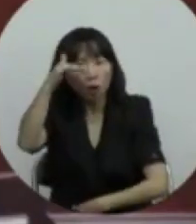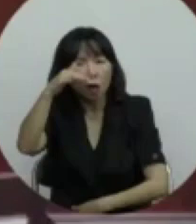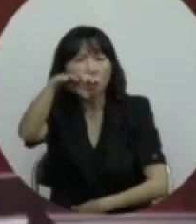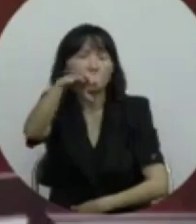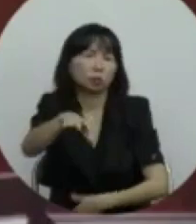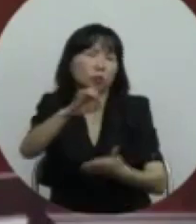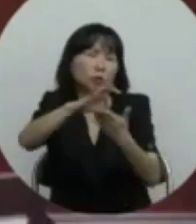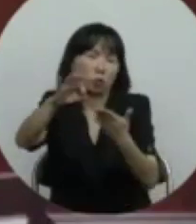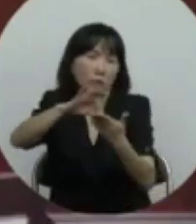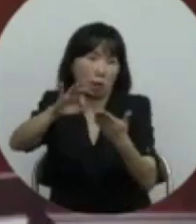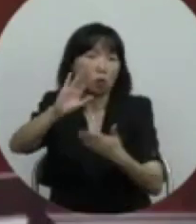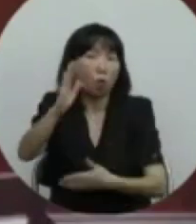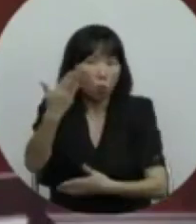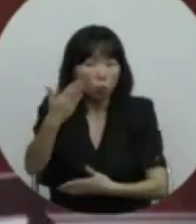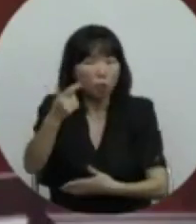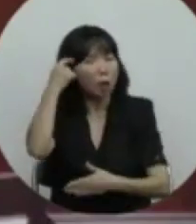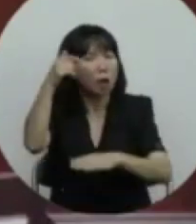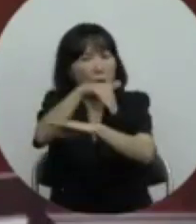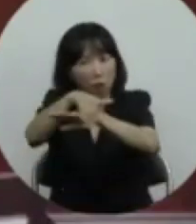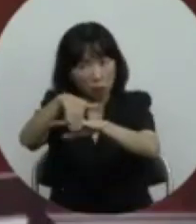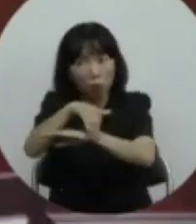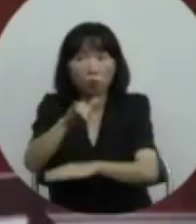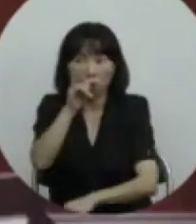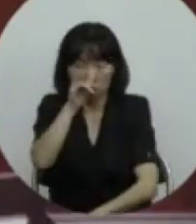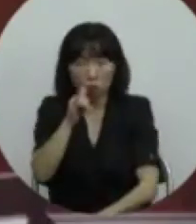관광시설로 사용될 계획이었습니다.